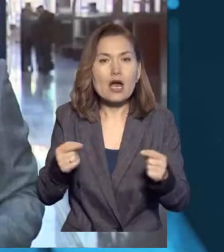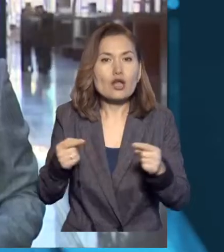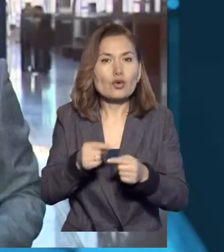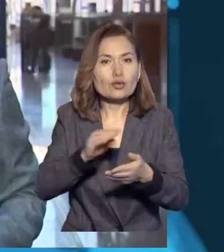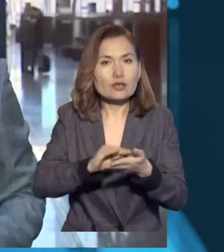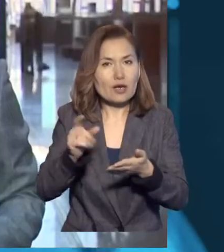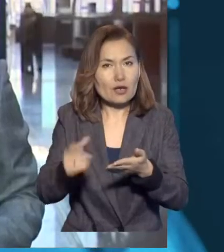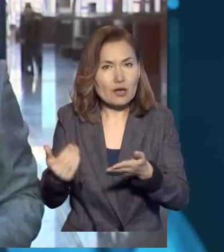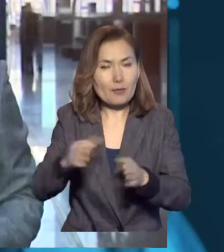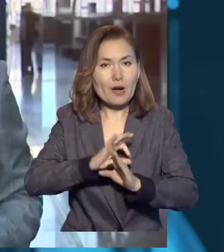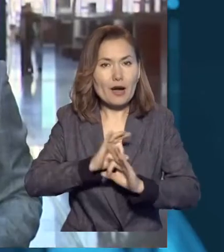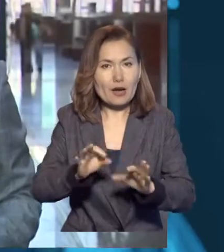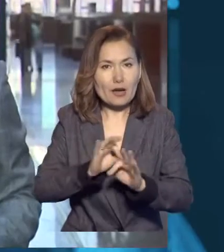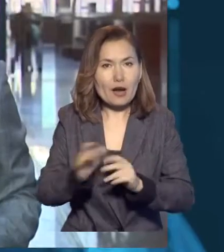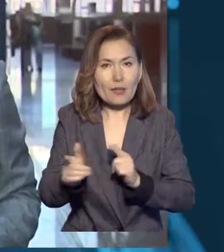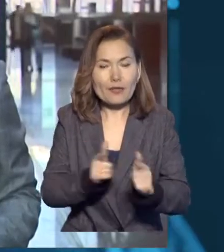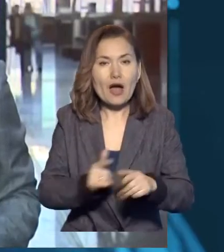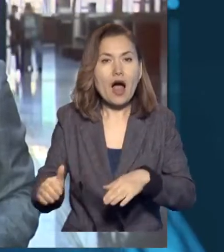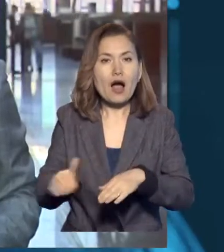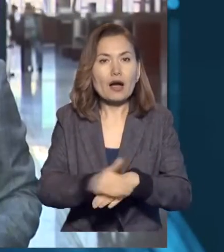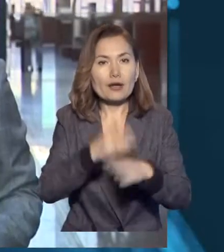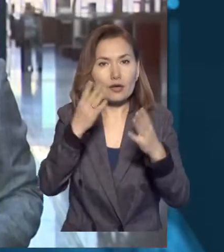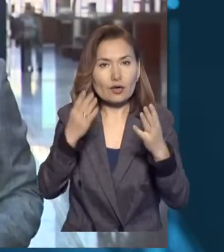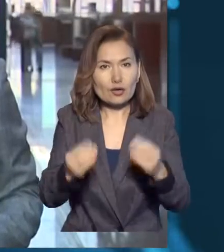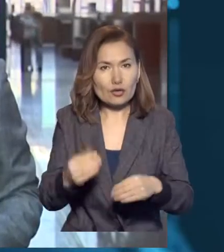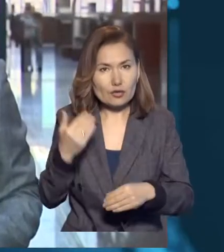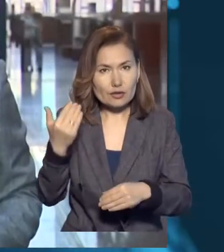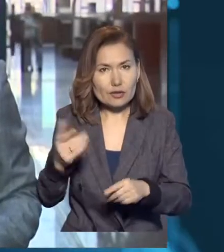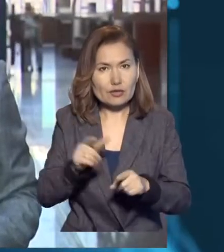байланысқа шыққан тілшіміз айтсын. Қайырлы күн, Досжан.